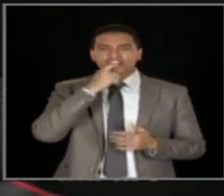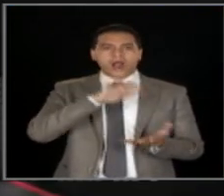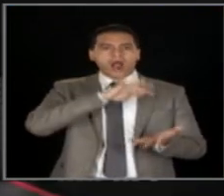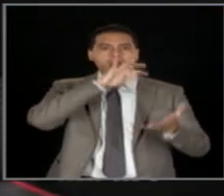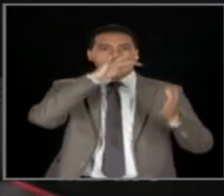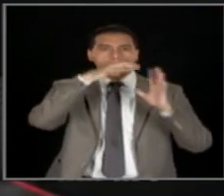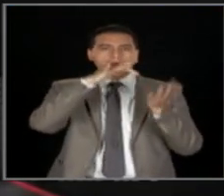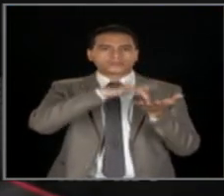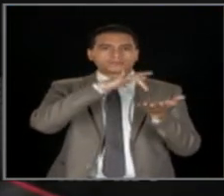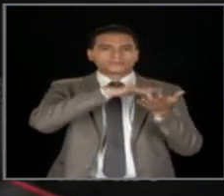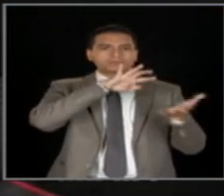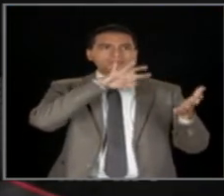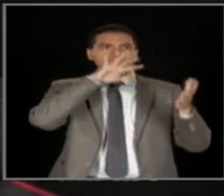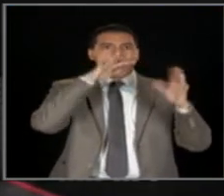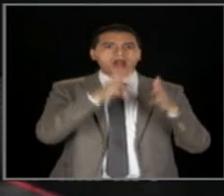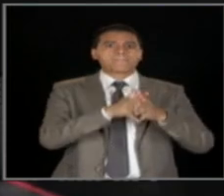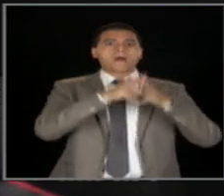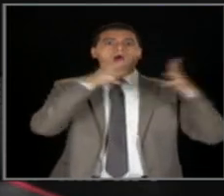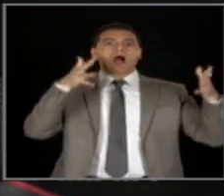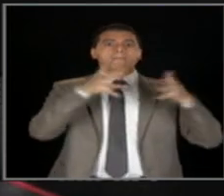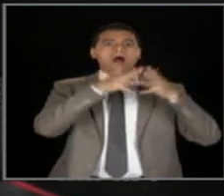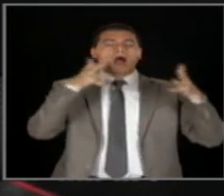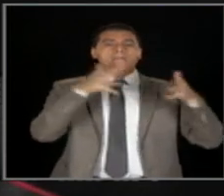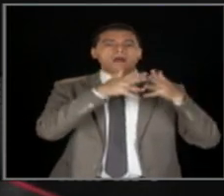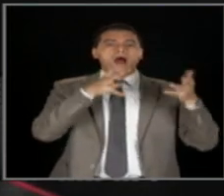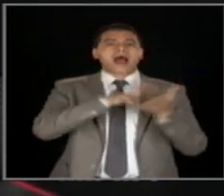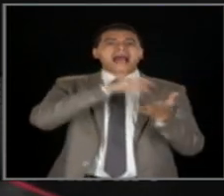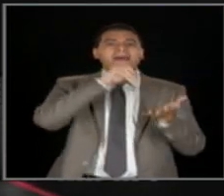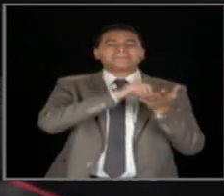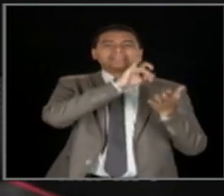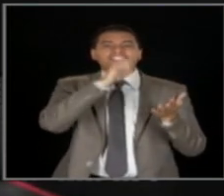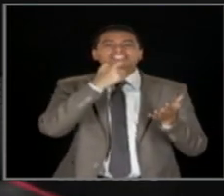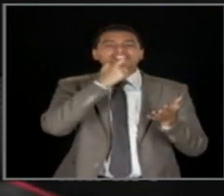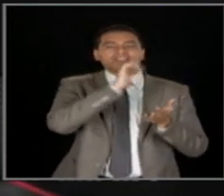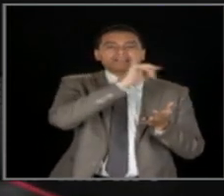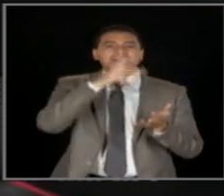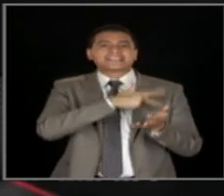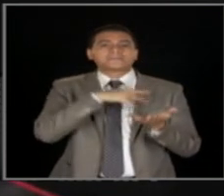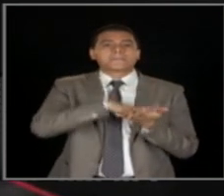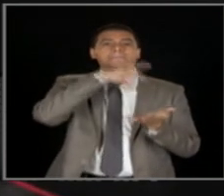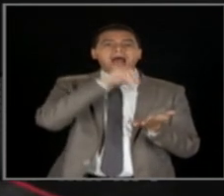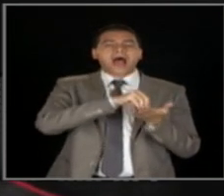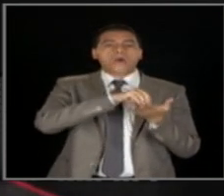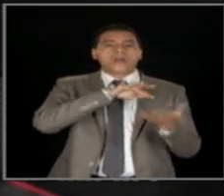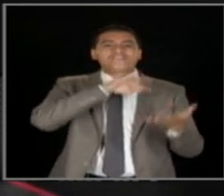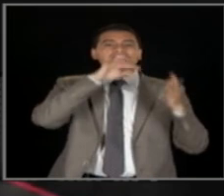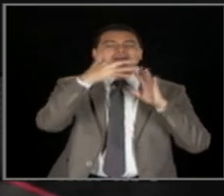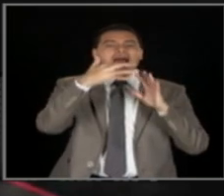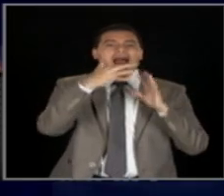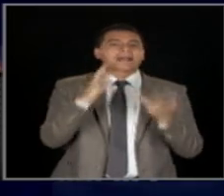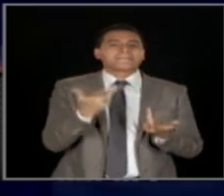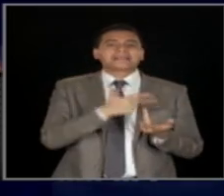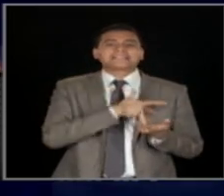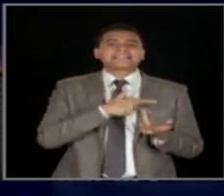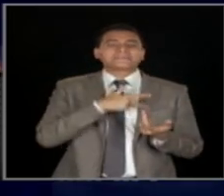وفقا للأبجدية الإنجليزية، ما هو الحرف الذي يبدأ به أكبر عدد من عواصم